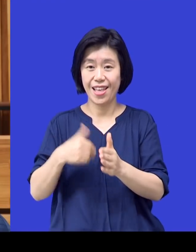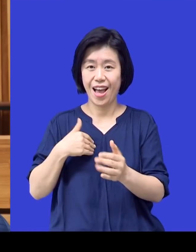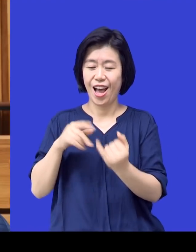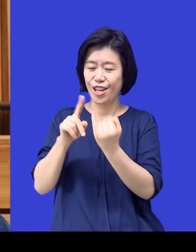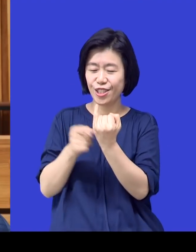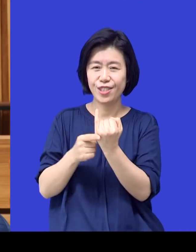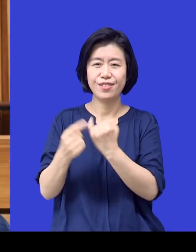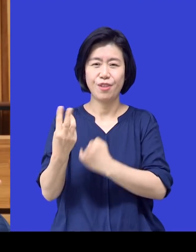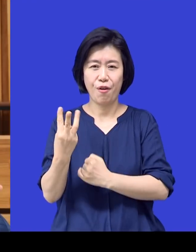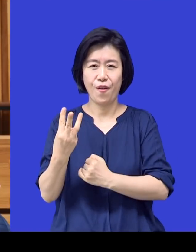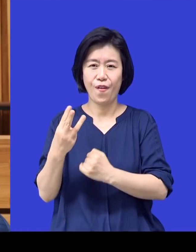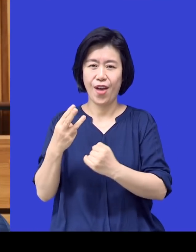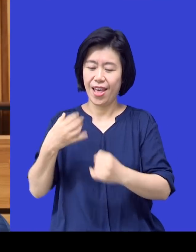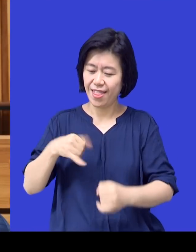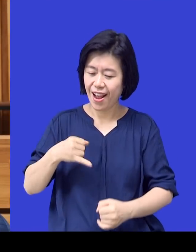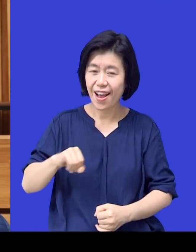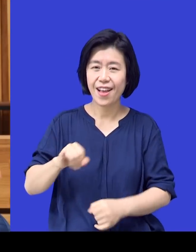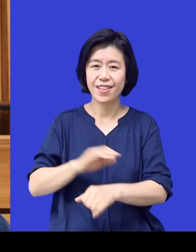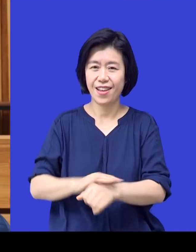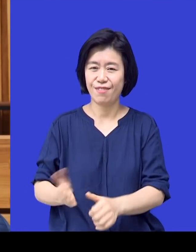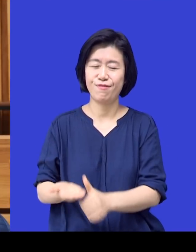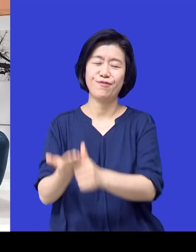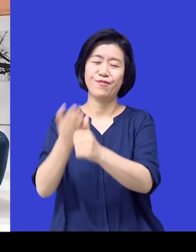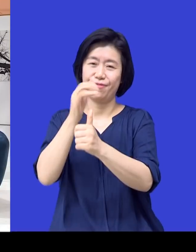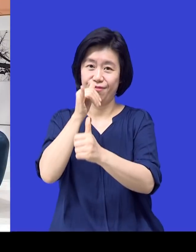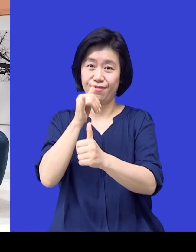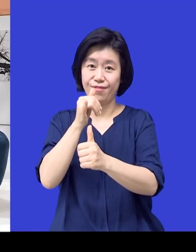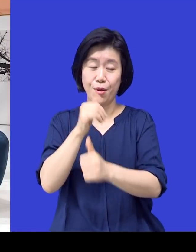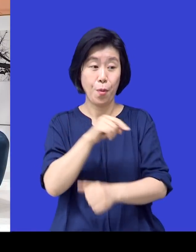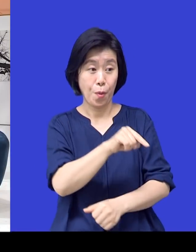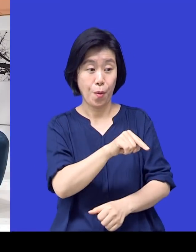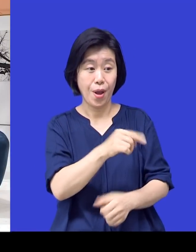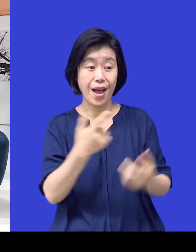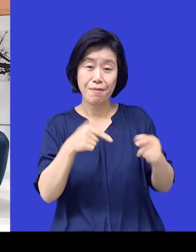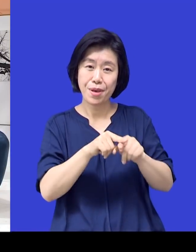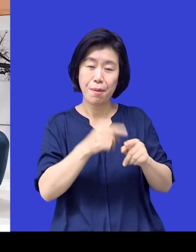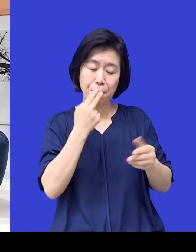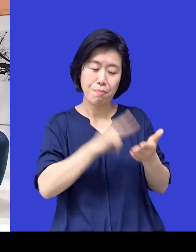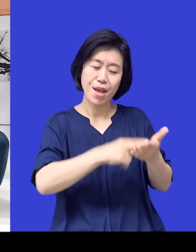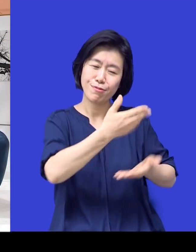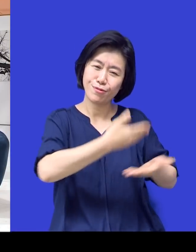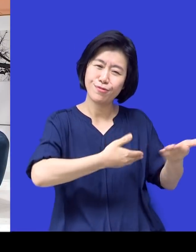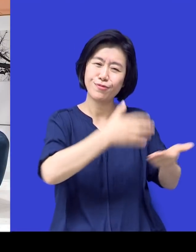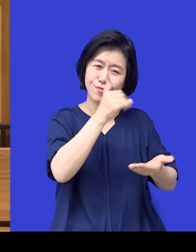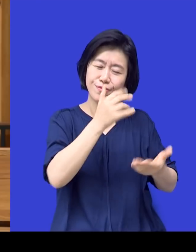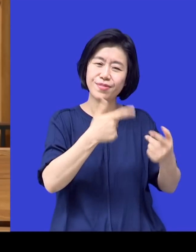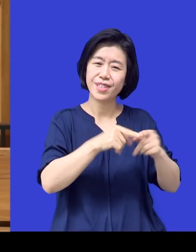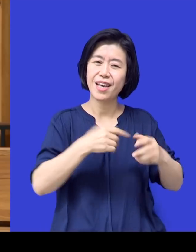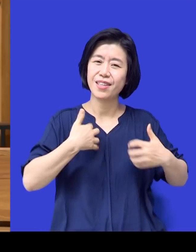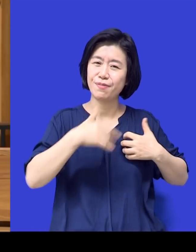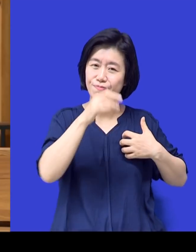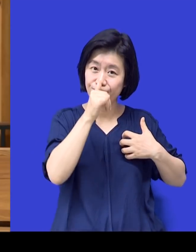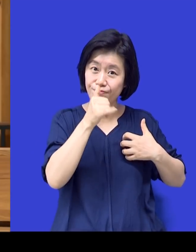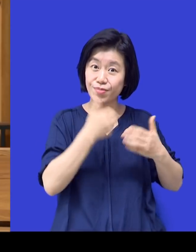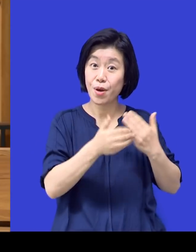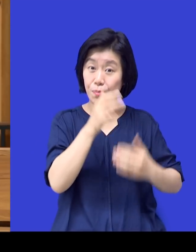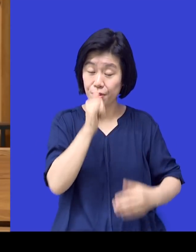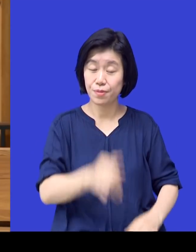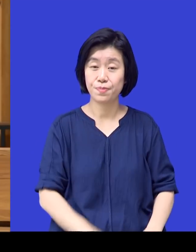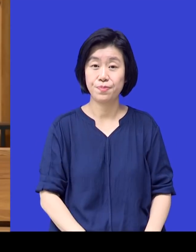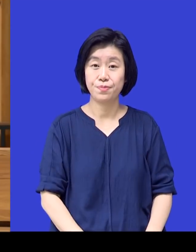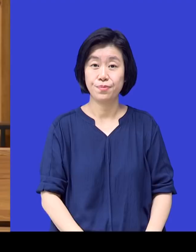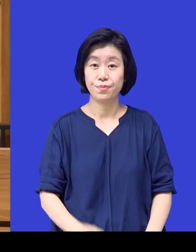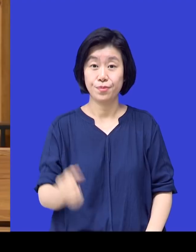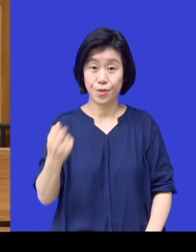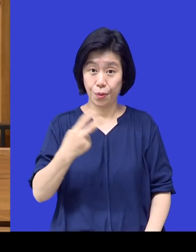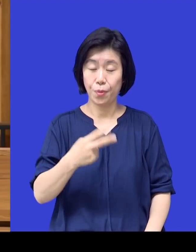아이들이 저희 가족처럼 동생이 생겼다고 기뻐했던 그런 가족애를 또 누릴 수 있었고 또 세 번째 또 이유로 제가 컴패션에